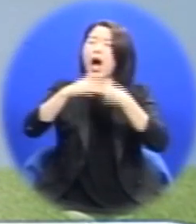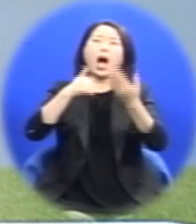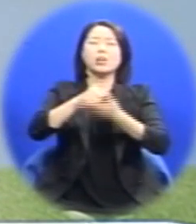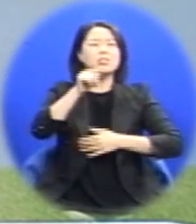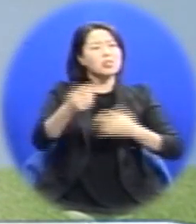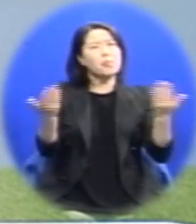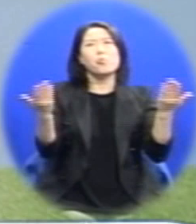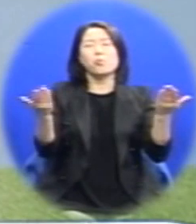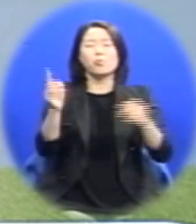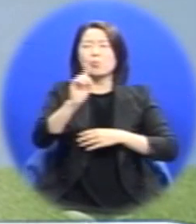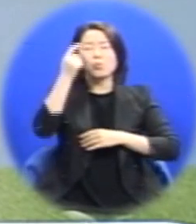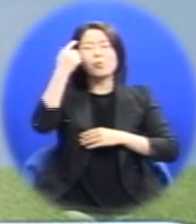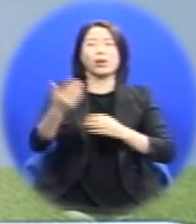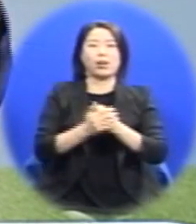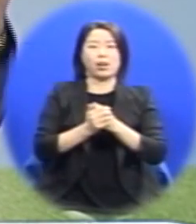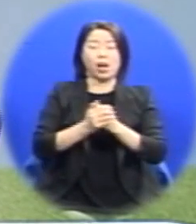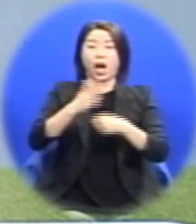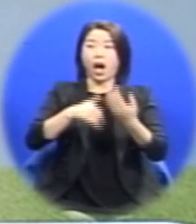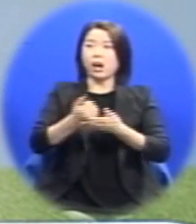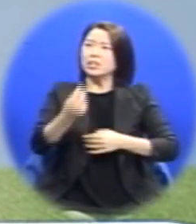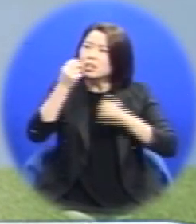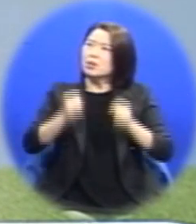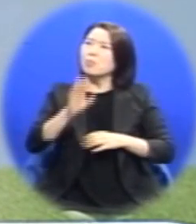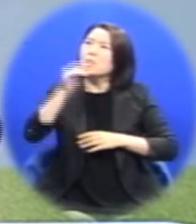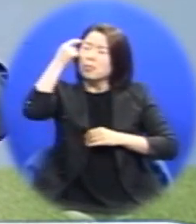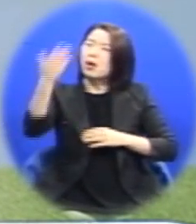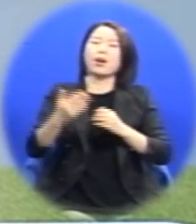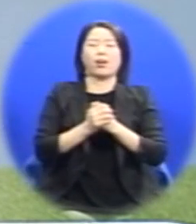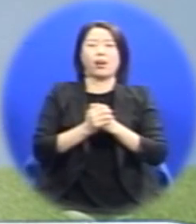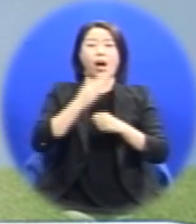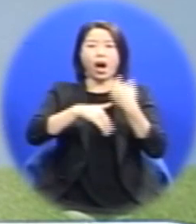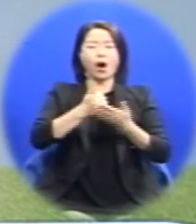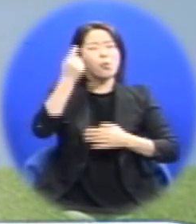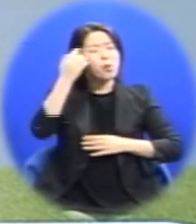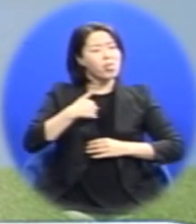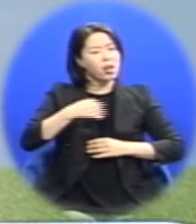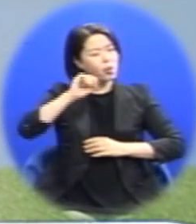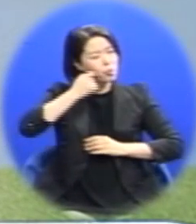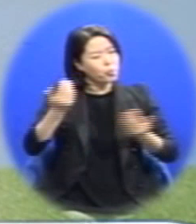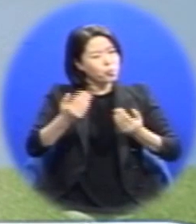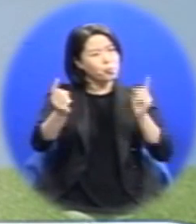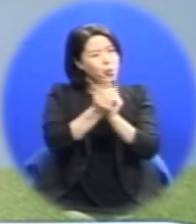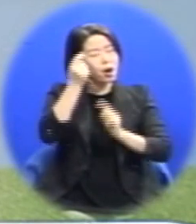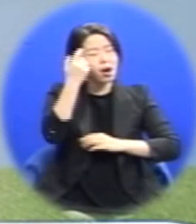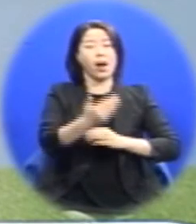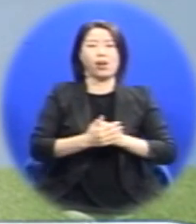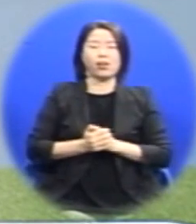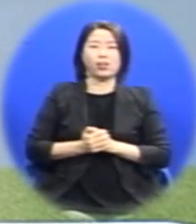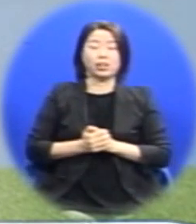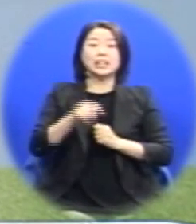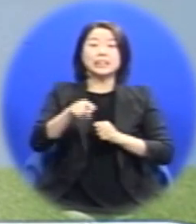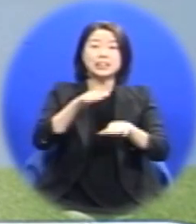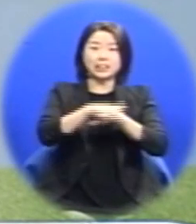하나님 이게 뭐예요 도대체? 하나님 살아계시긴 한 거예요? 하나님 왜 나는 이렇게 어려운 일을 당해야 되는 거예요?